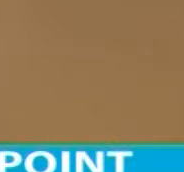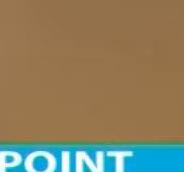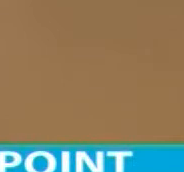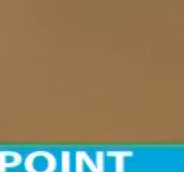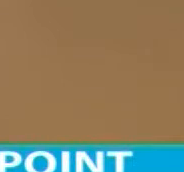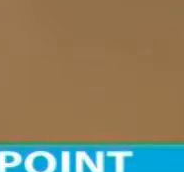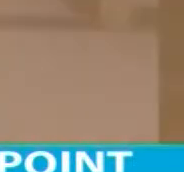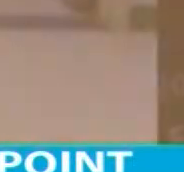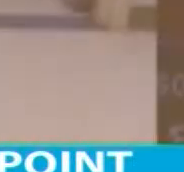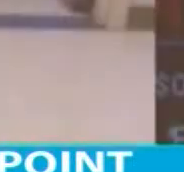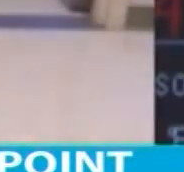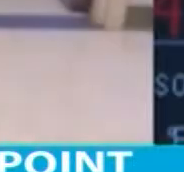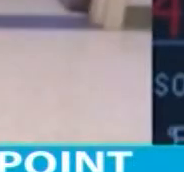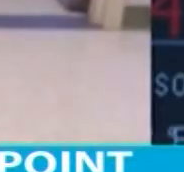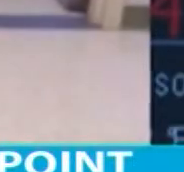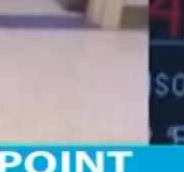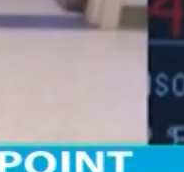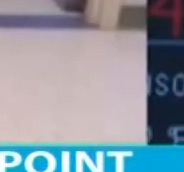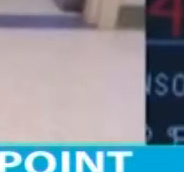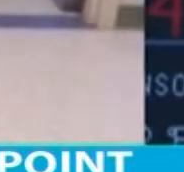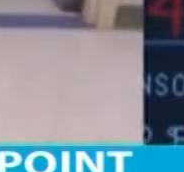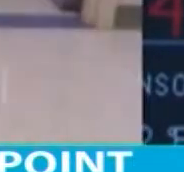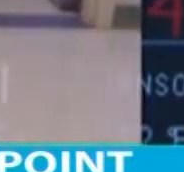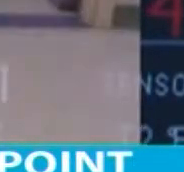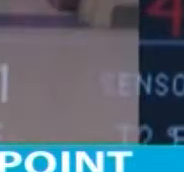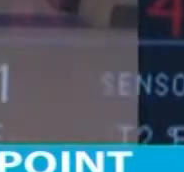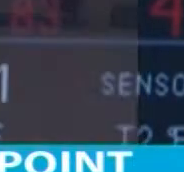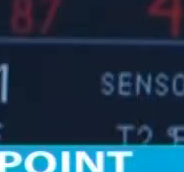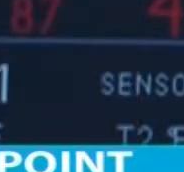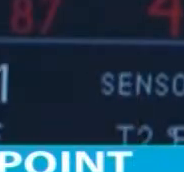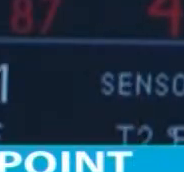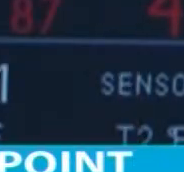now I can't walk. Then I also felt like God had left me too. So